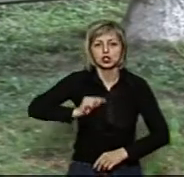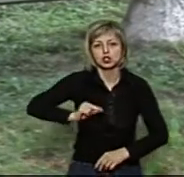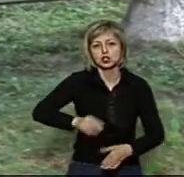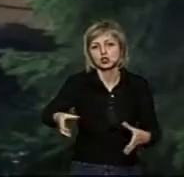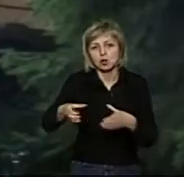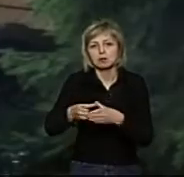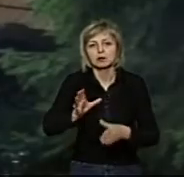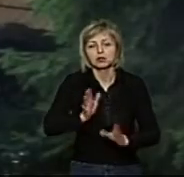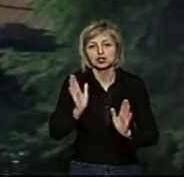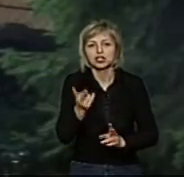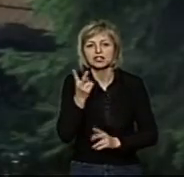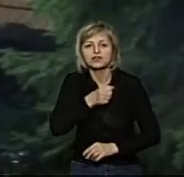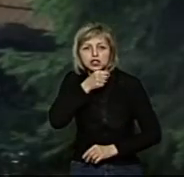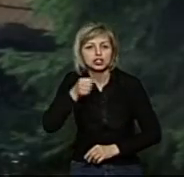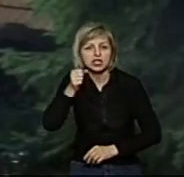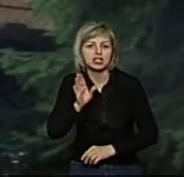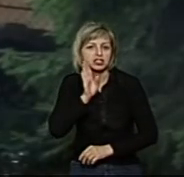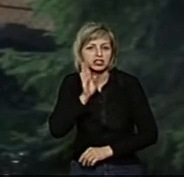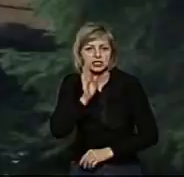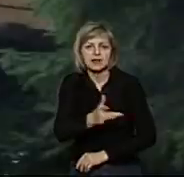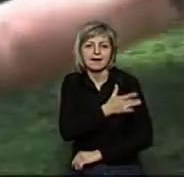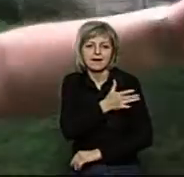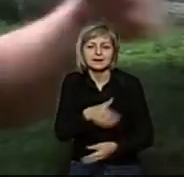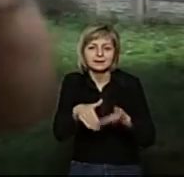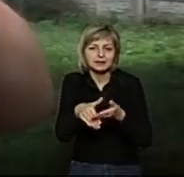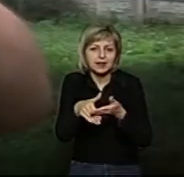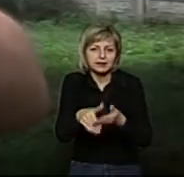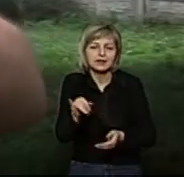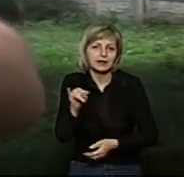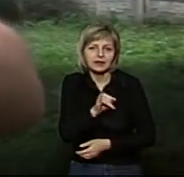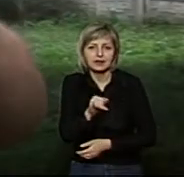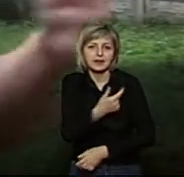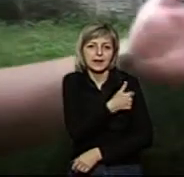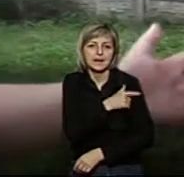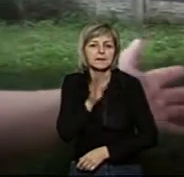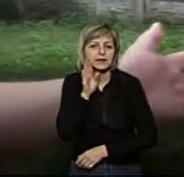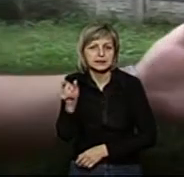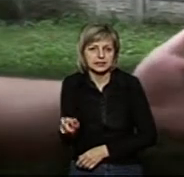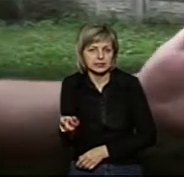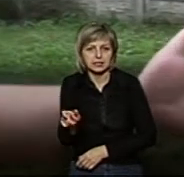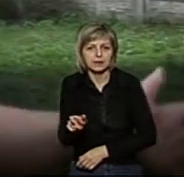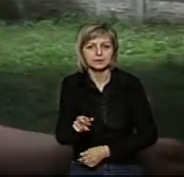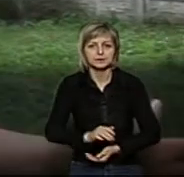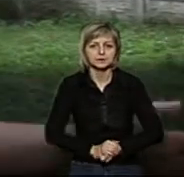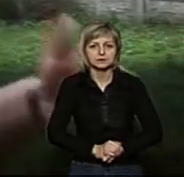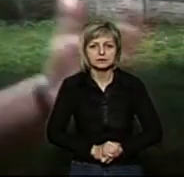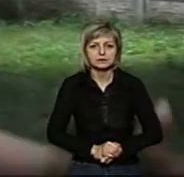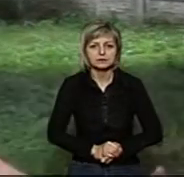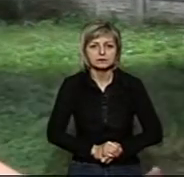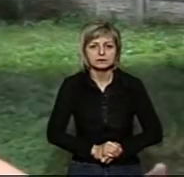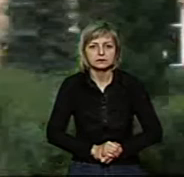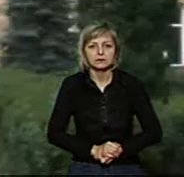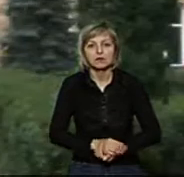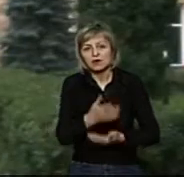були лише дві старші жінки – санітарка і медсестра. Люди пішли після обіду сюди. Ну і що чим займатися, щоб